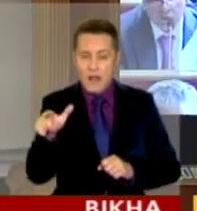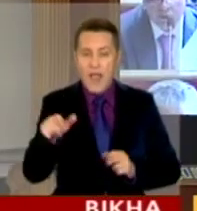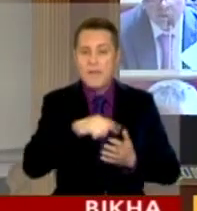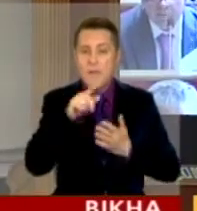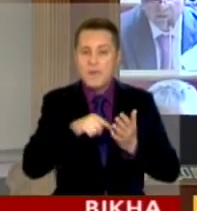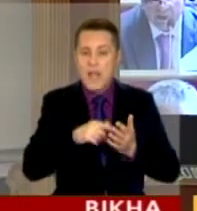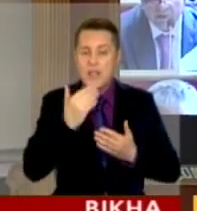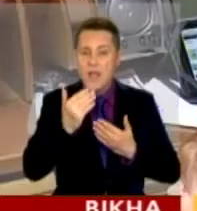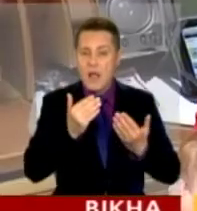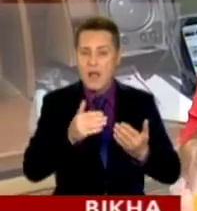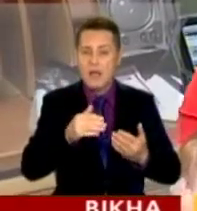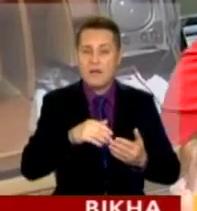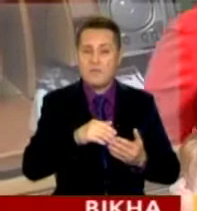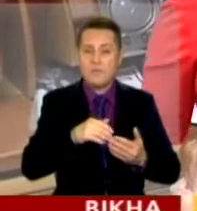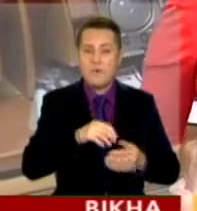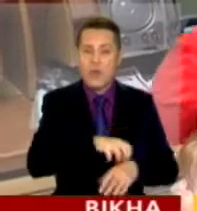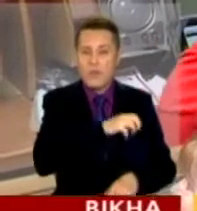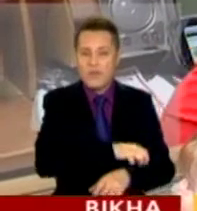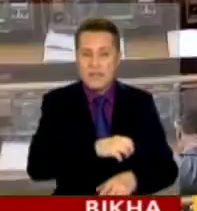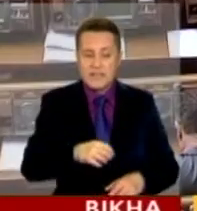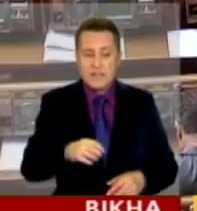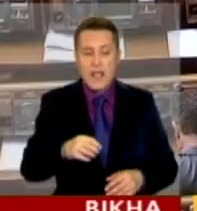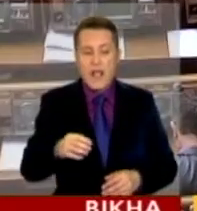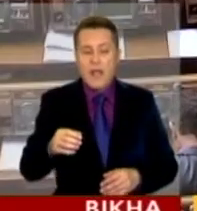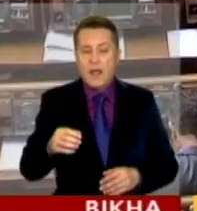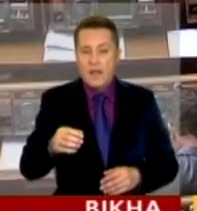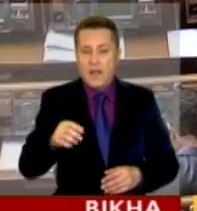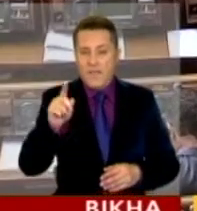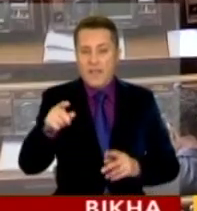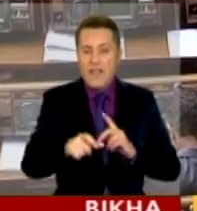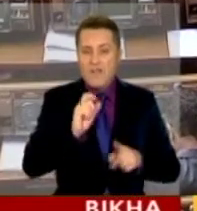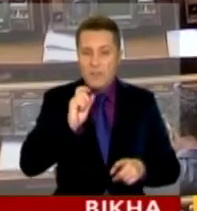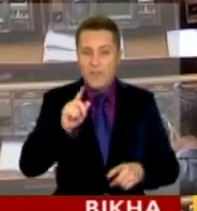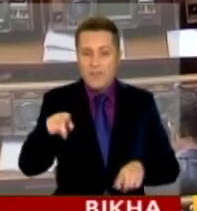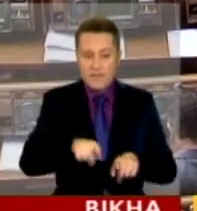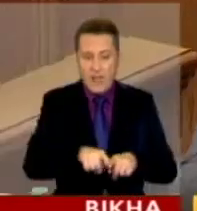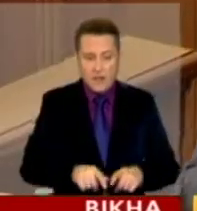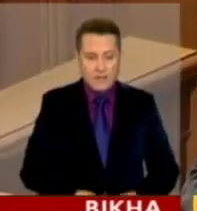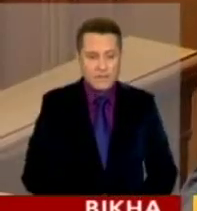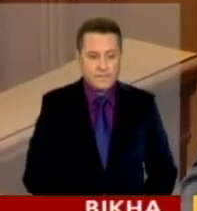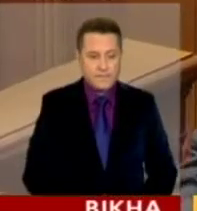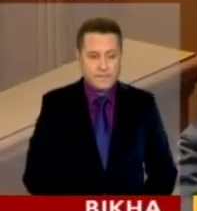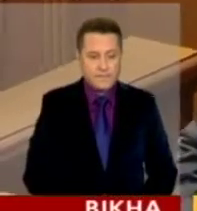коли припинять польоти військові гвинтокрили і літаки в районі АТО, він відповів так.